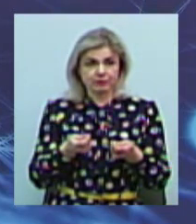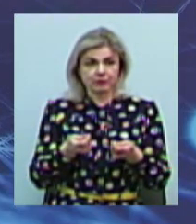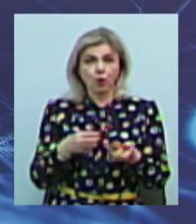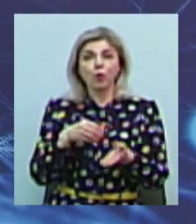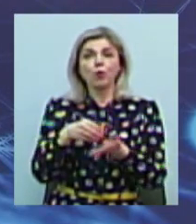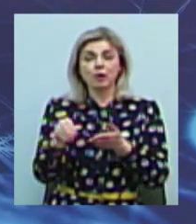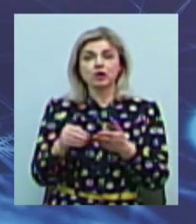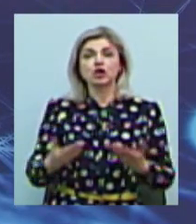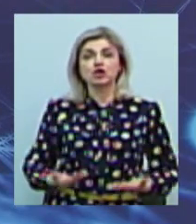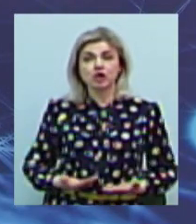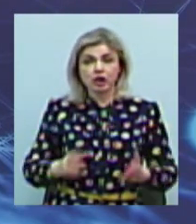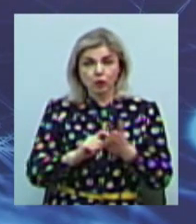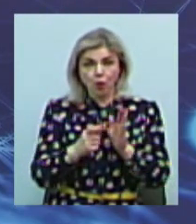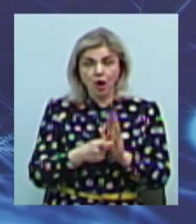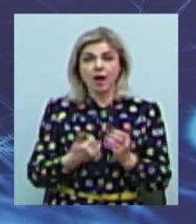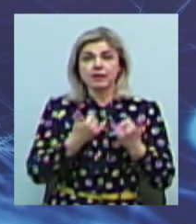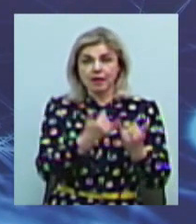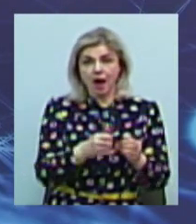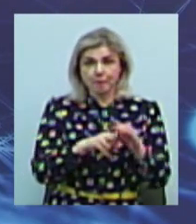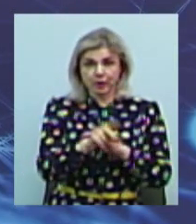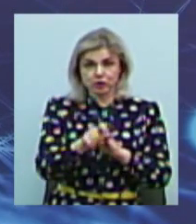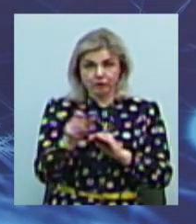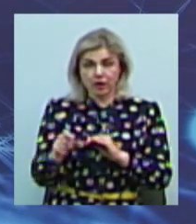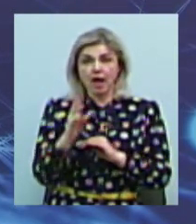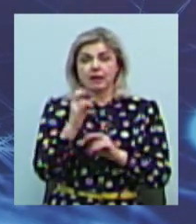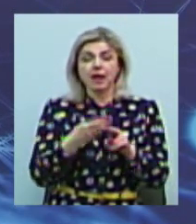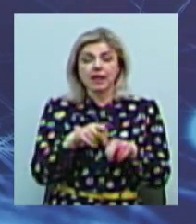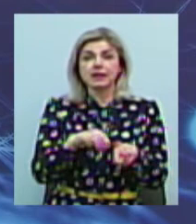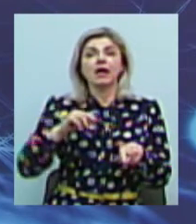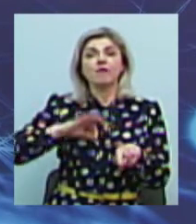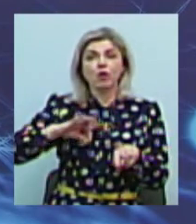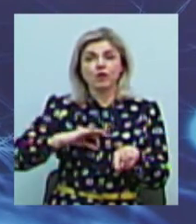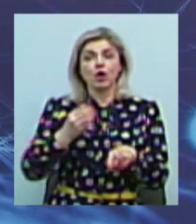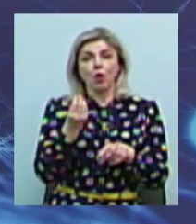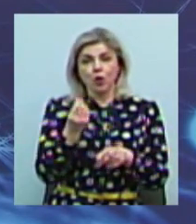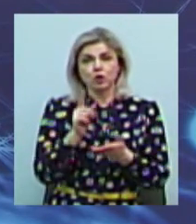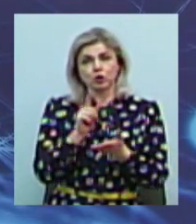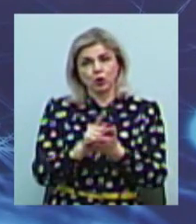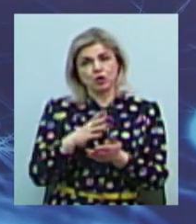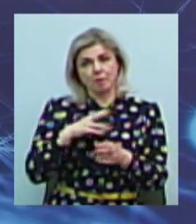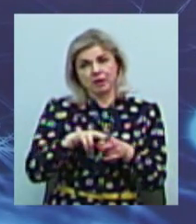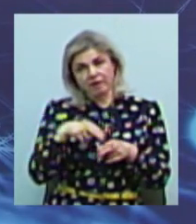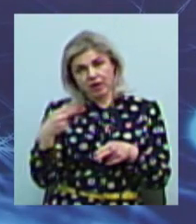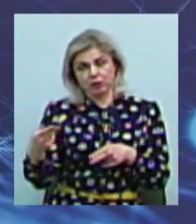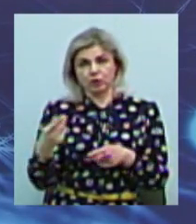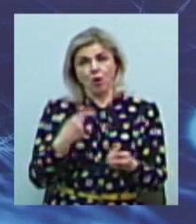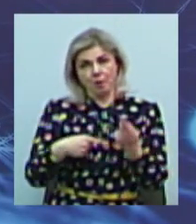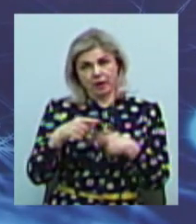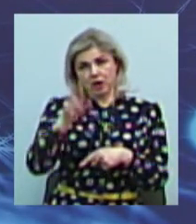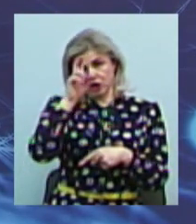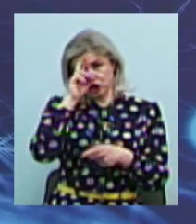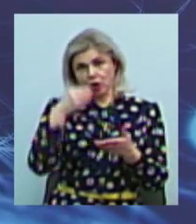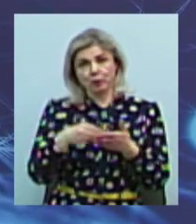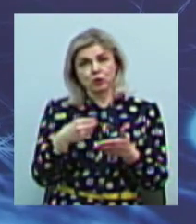купити житло для переселенців. Але невикористані кошти мусять бути повернуті назад в державний бюджет.